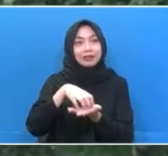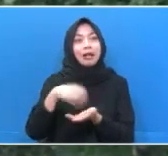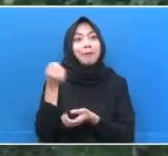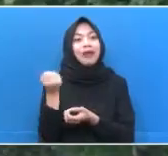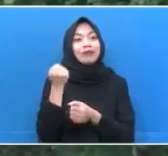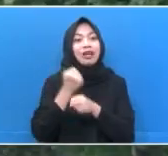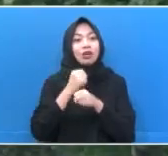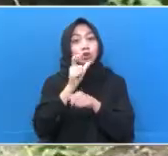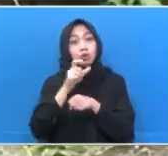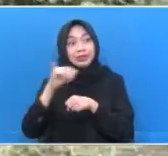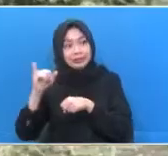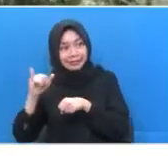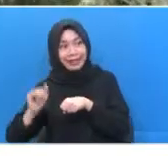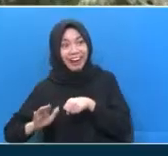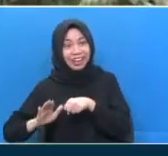pasar Guci.